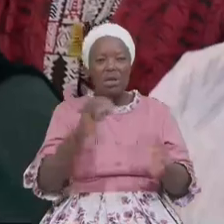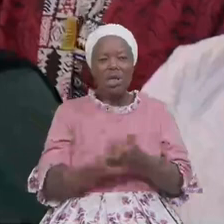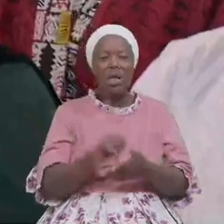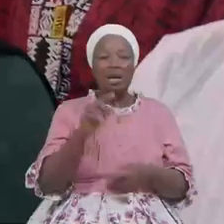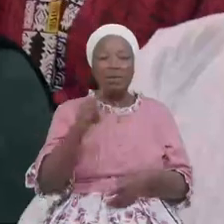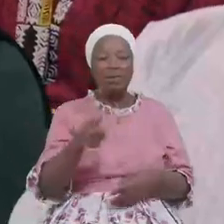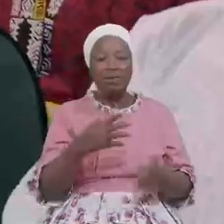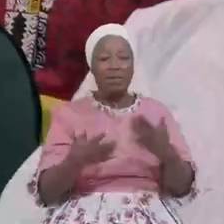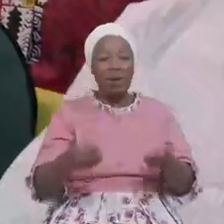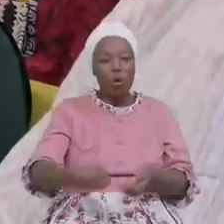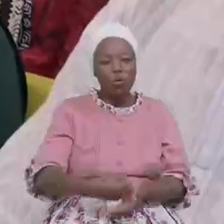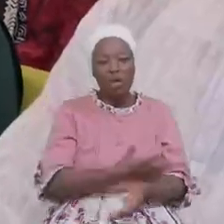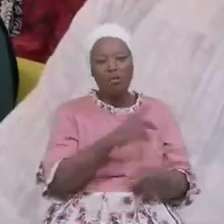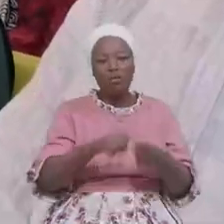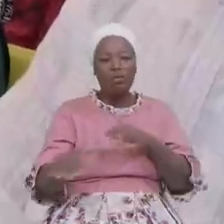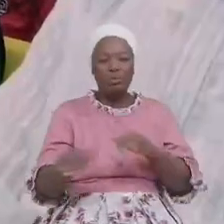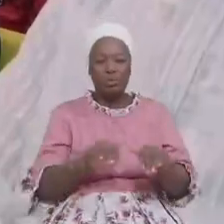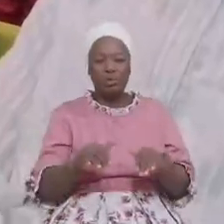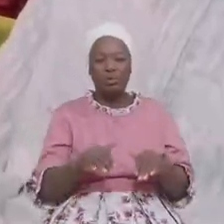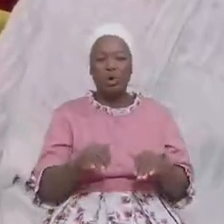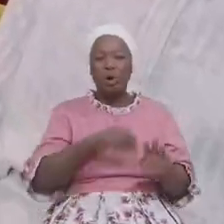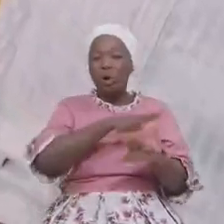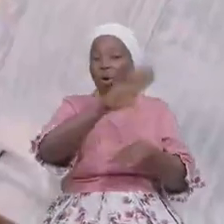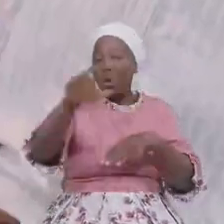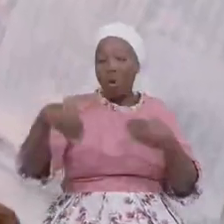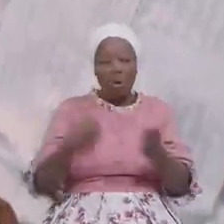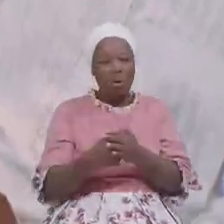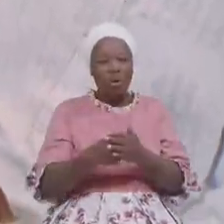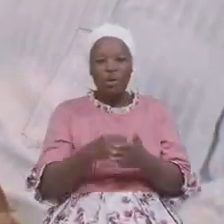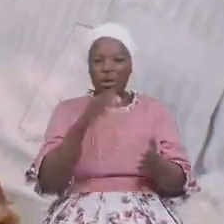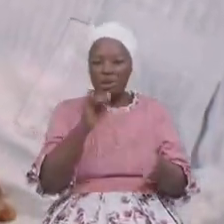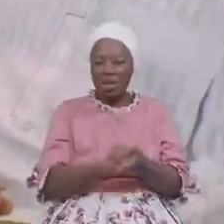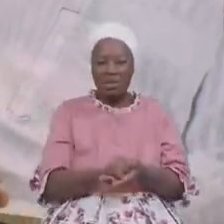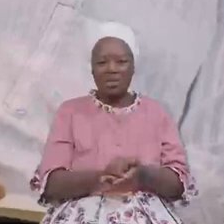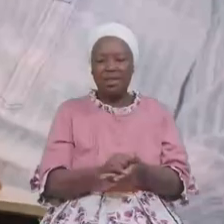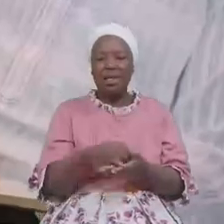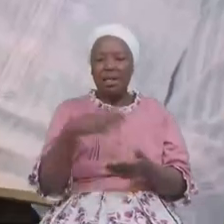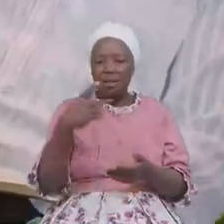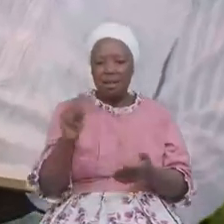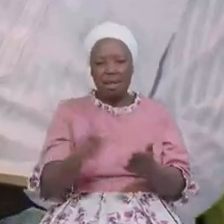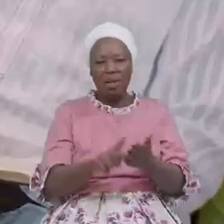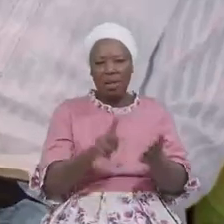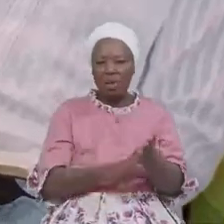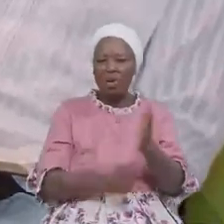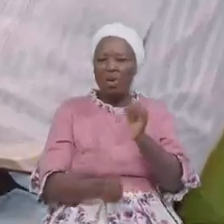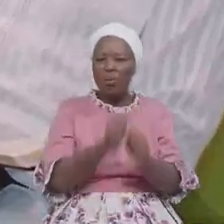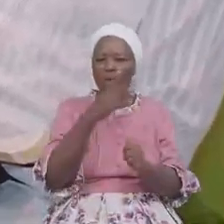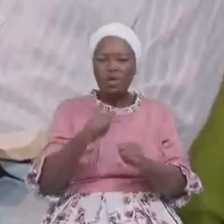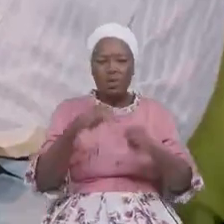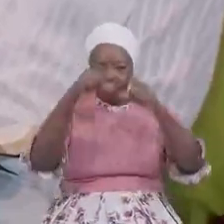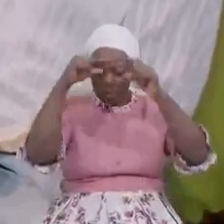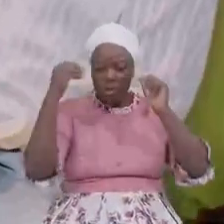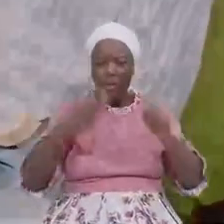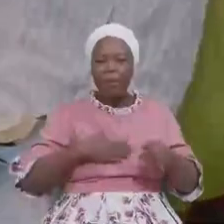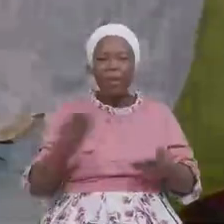fidèlement, selon toute la loi que Moïse, mon serviteur,